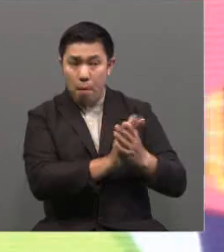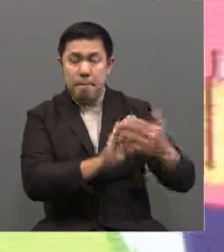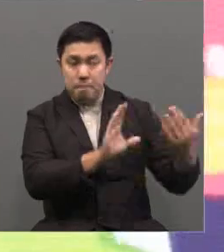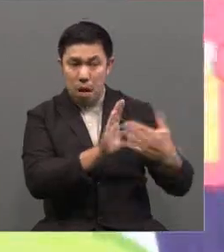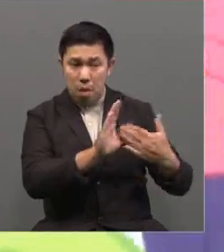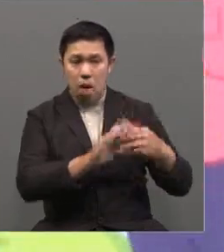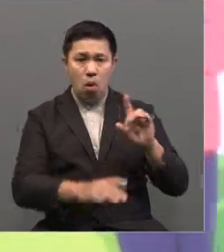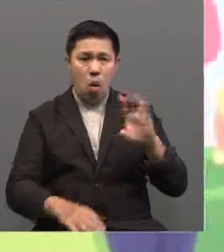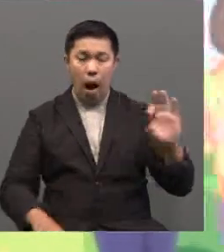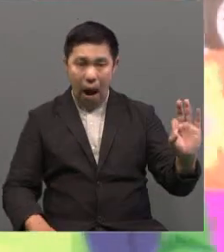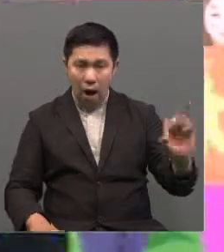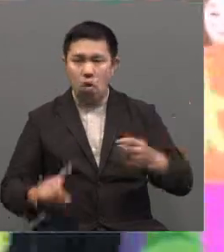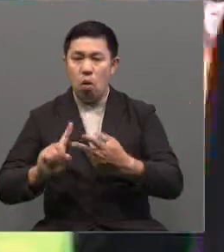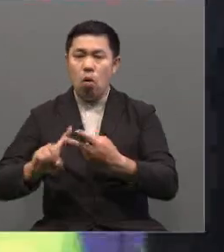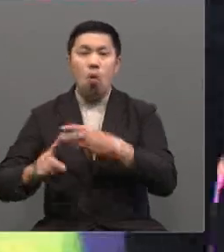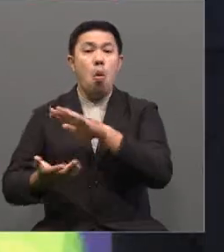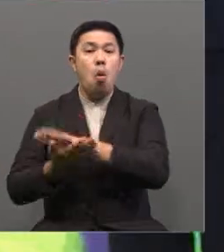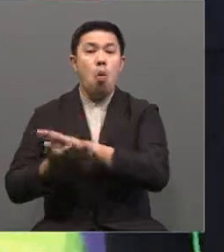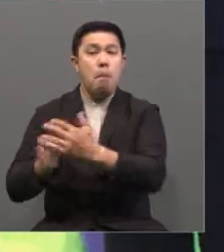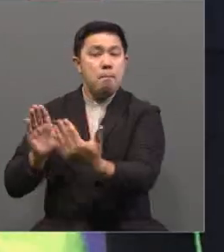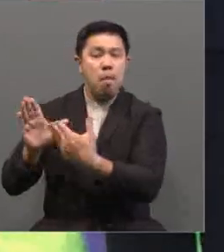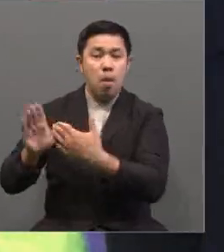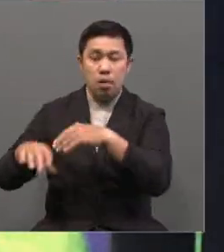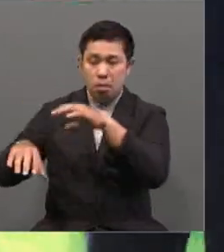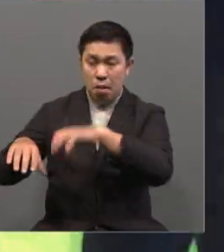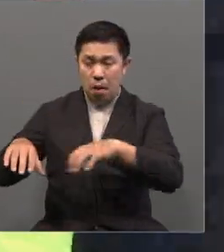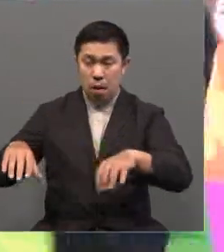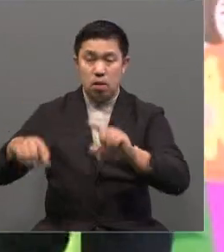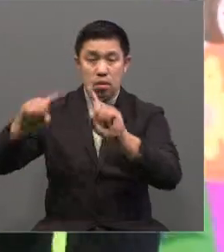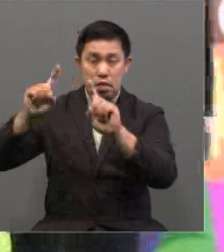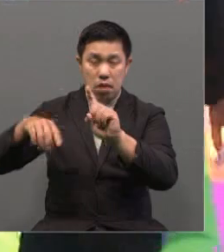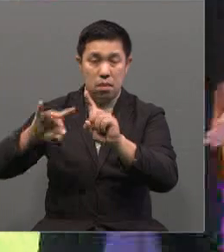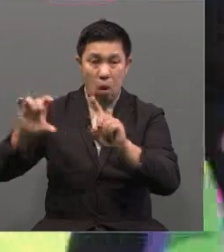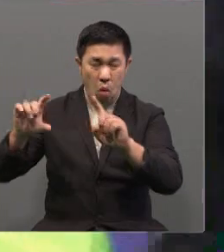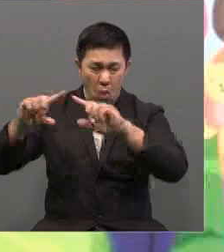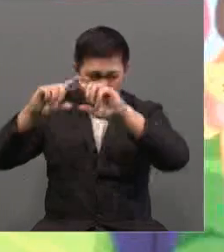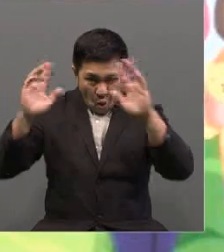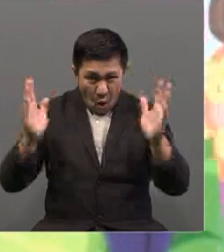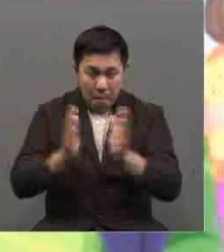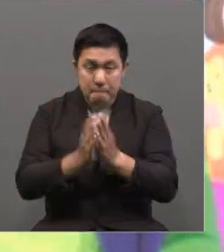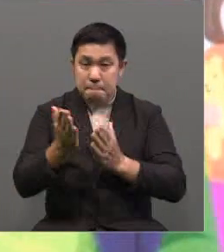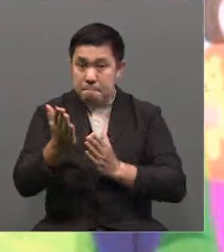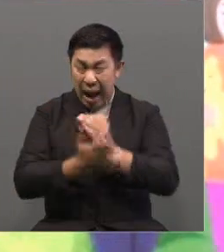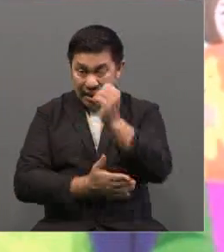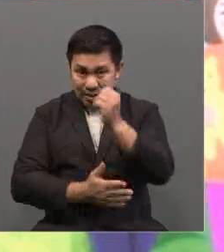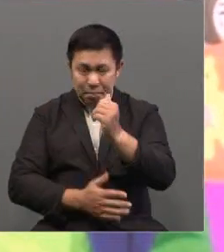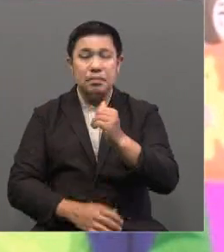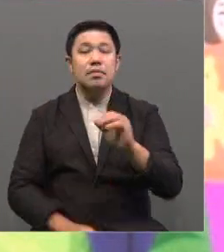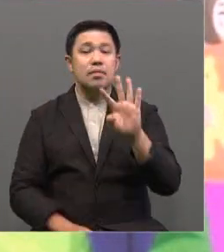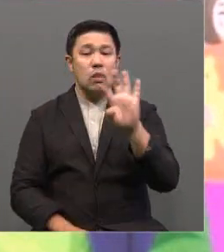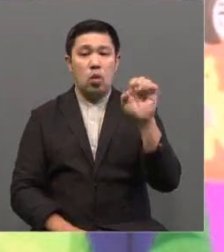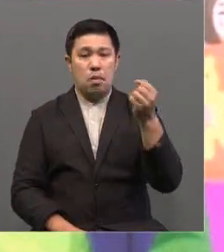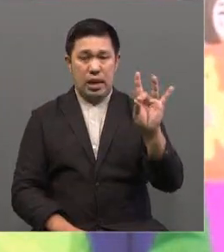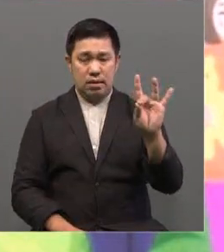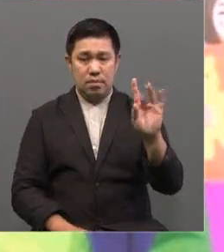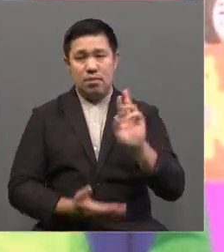ชุมชนแล้วก็เครือข่ายโรงเรียนปลอดขยะเข้าร่วมมาเนี่ย 1,808 ทั้ง2อันรวมกันผ่านรอบแรกมา418ที่ได้ราง